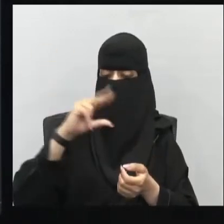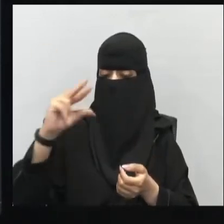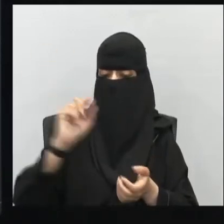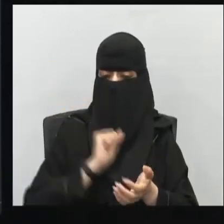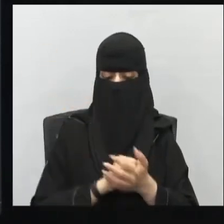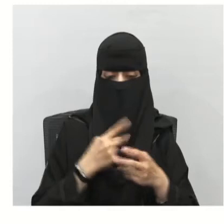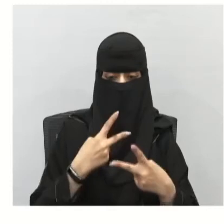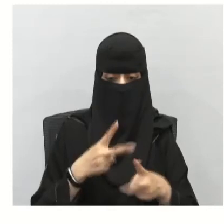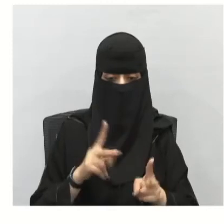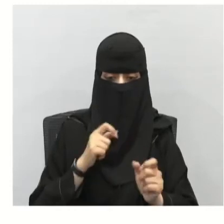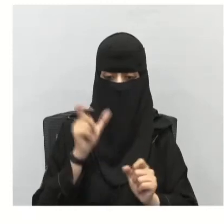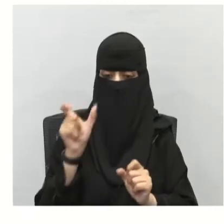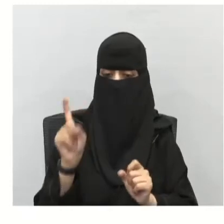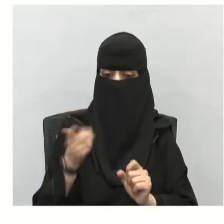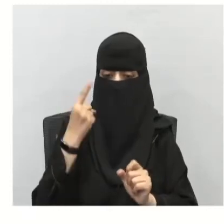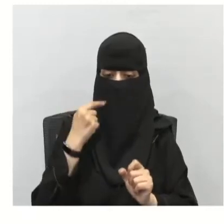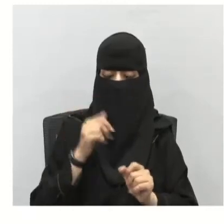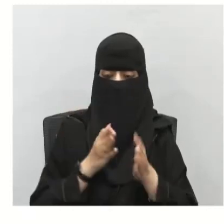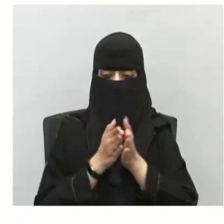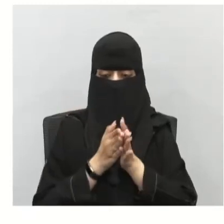هيا نبدأ بالكلمة الأولى، ساحة،